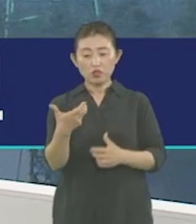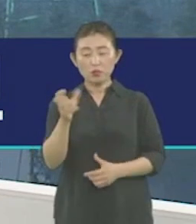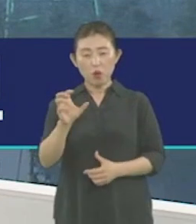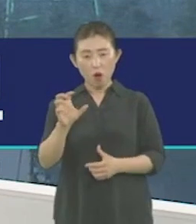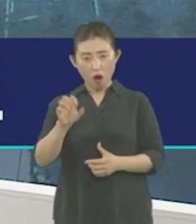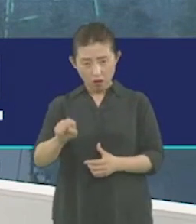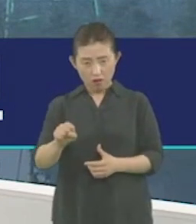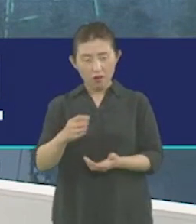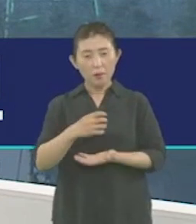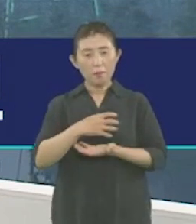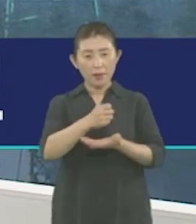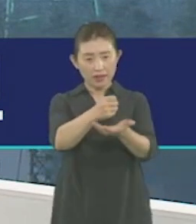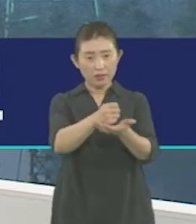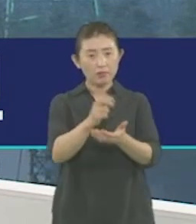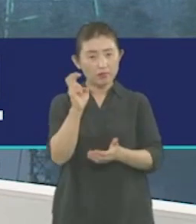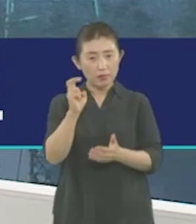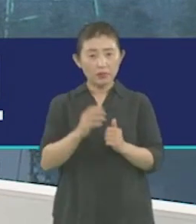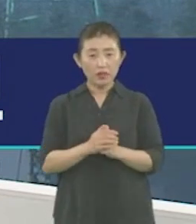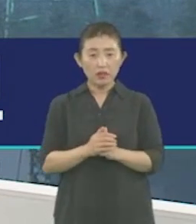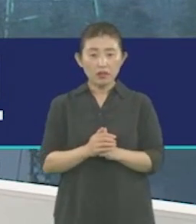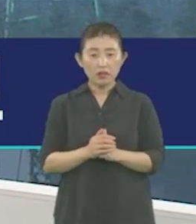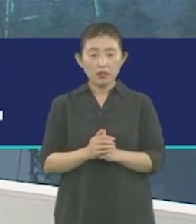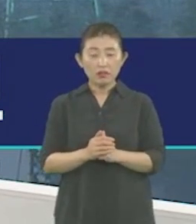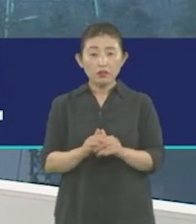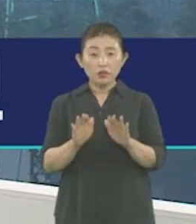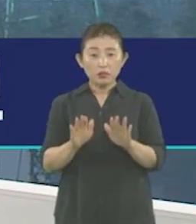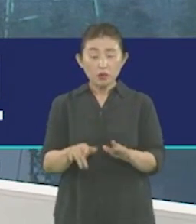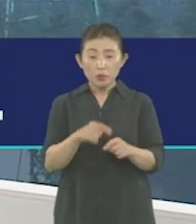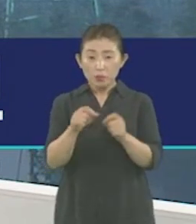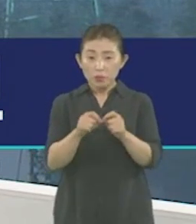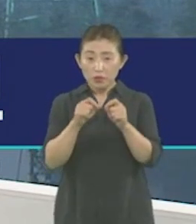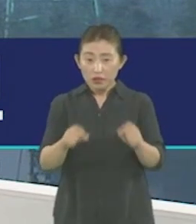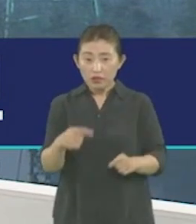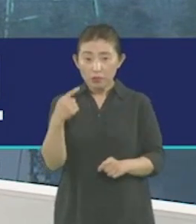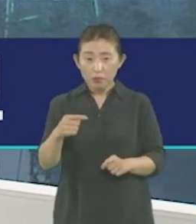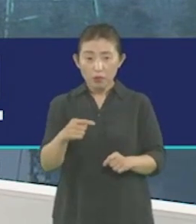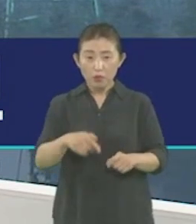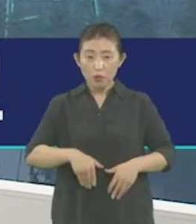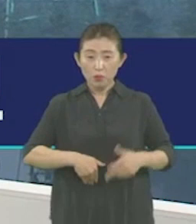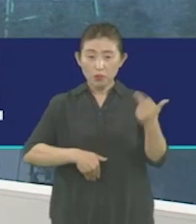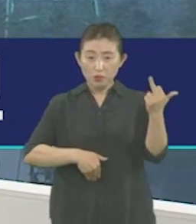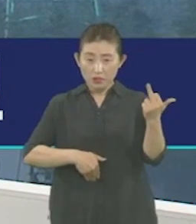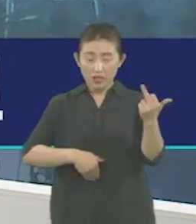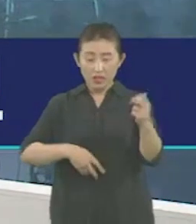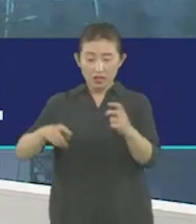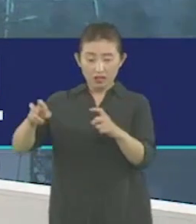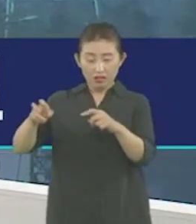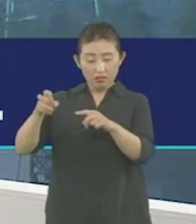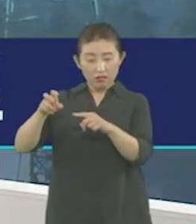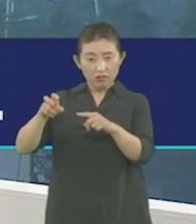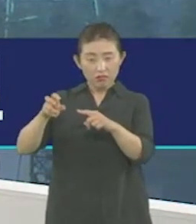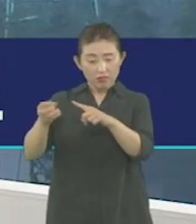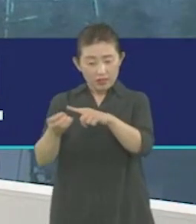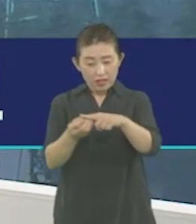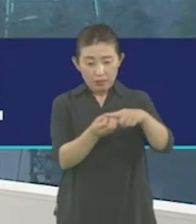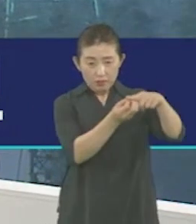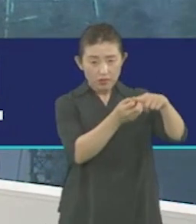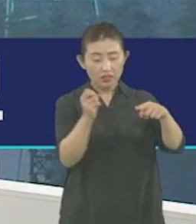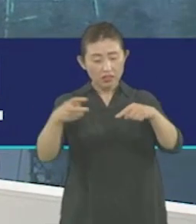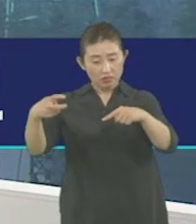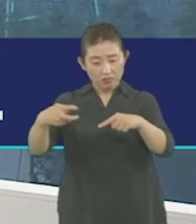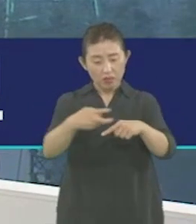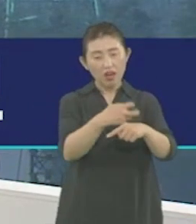할 상황인데요. 민관 협의를 통해 민선 7기에서 보류했던 보문산 케이블카와 모노레일 설치도 재추진